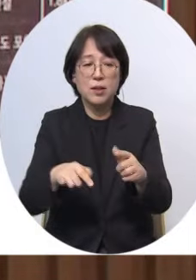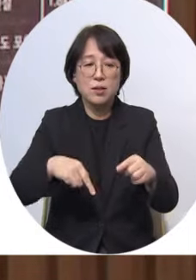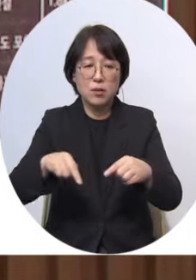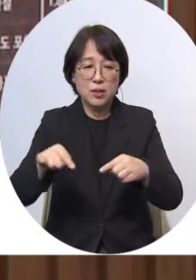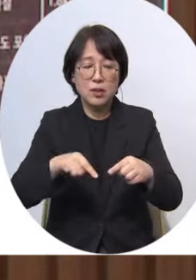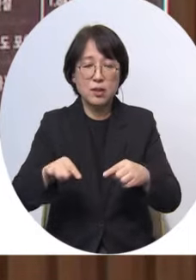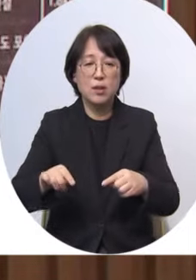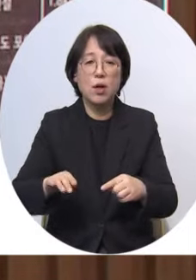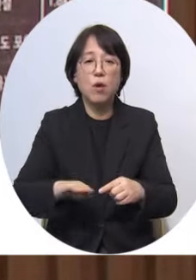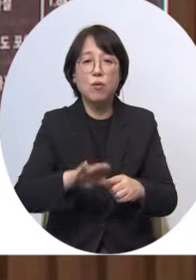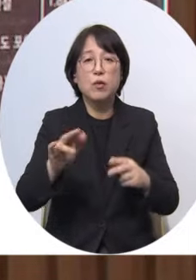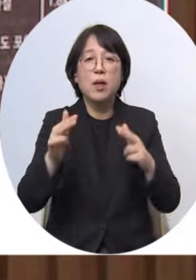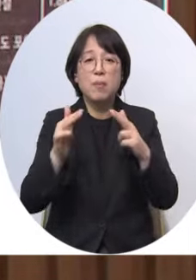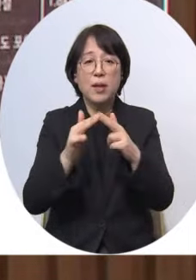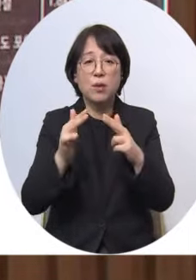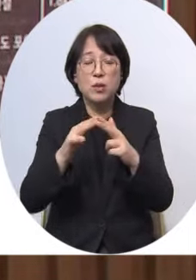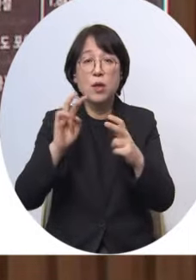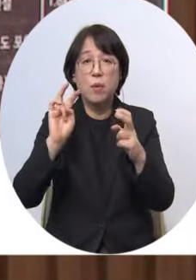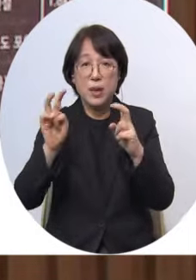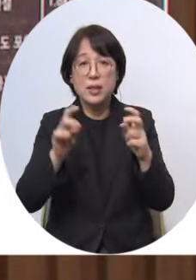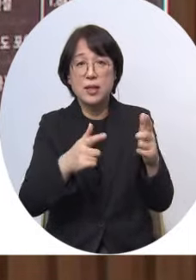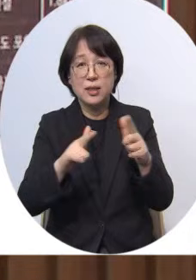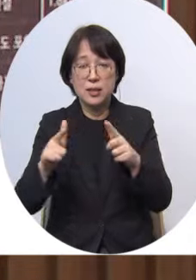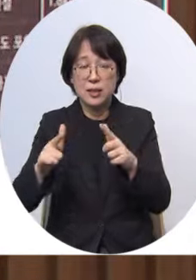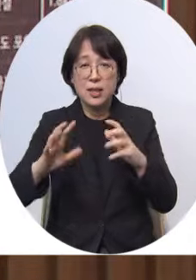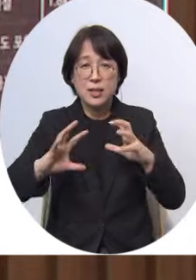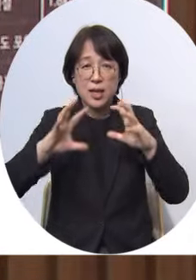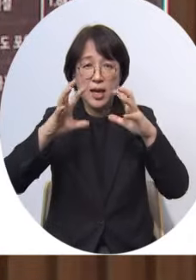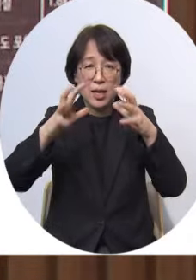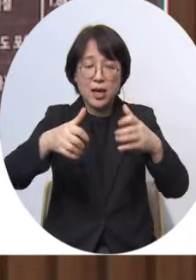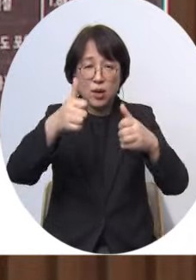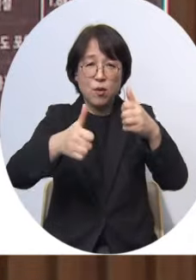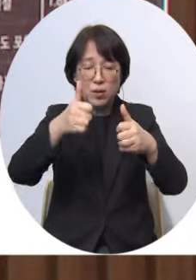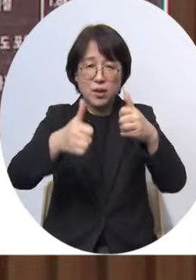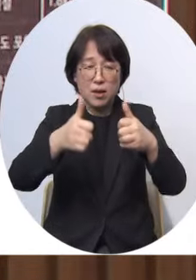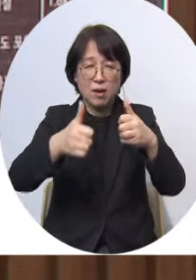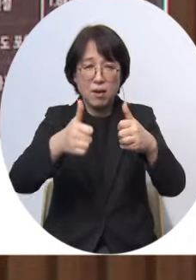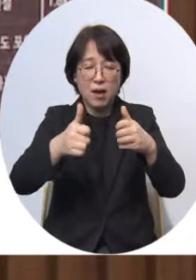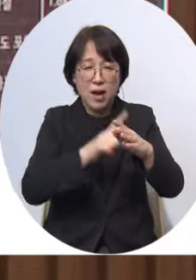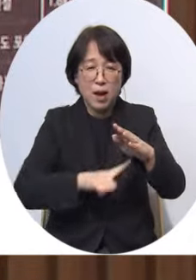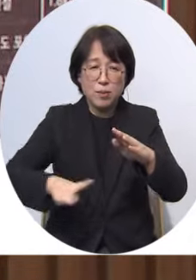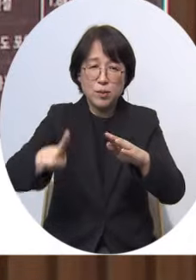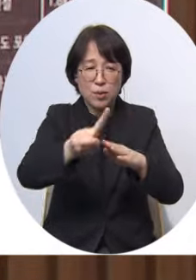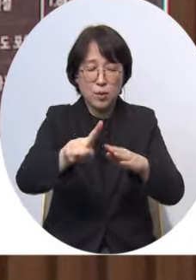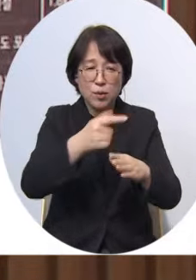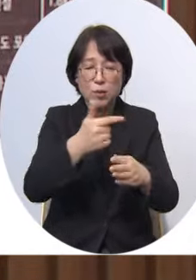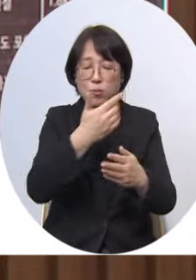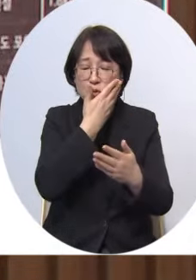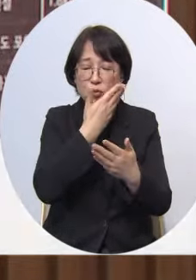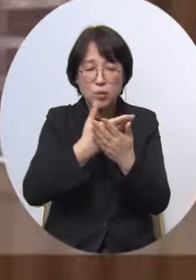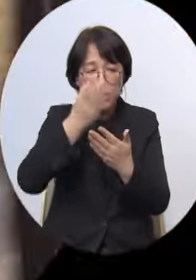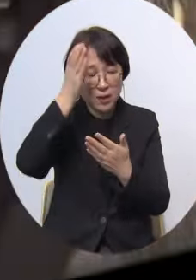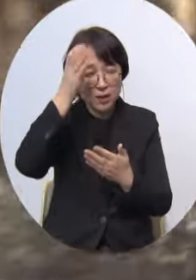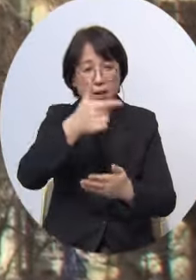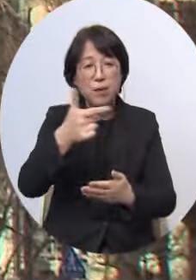정책은 우리 반도체 기업들이 처한 글로벌 경쟁 환경에서 매우 중요한 요소이기 때문에 기대감이 매우